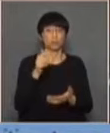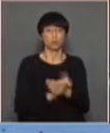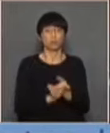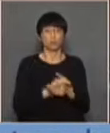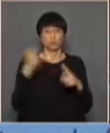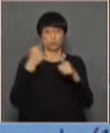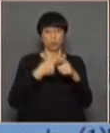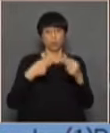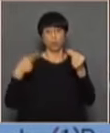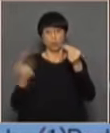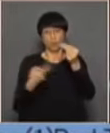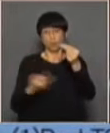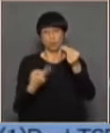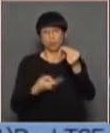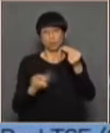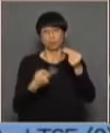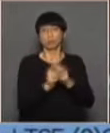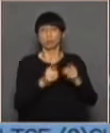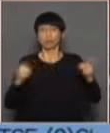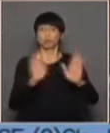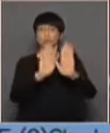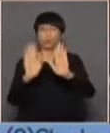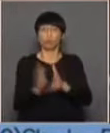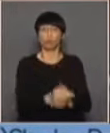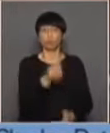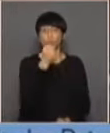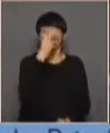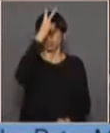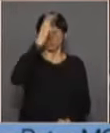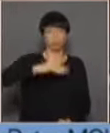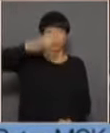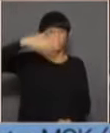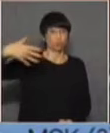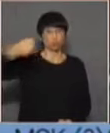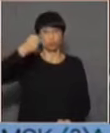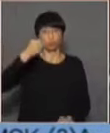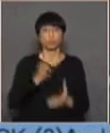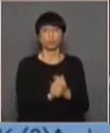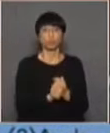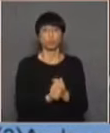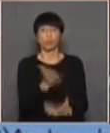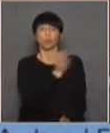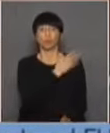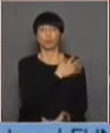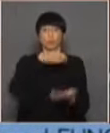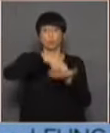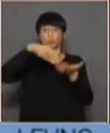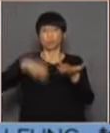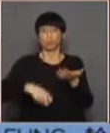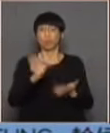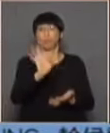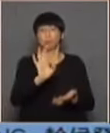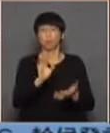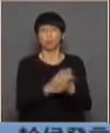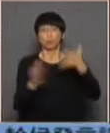的长俸。香港政府的高官没有问责下台，只有升官